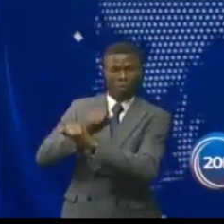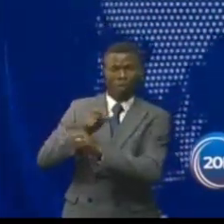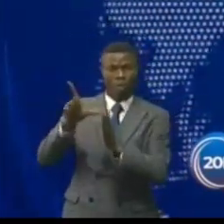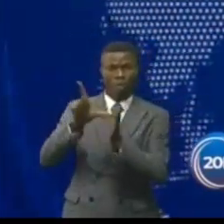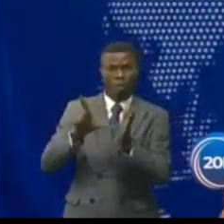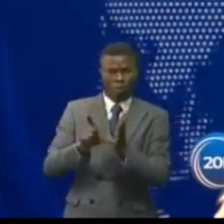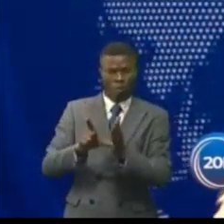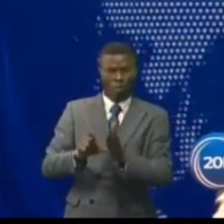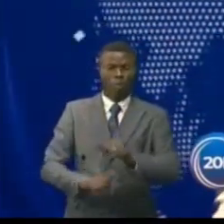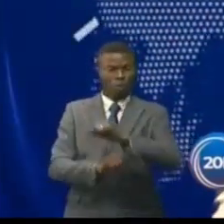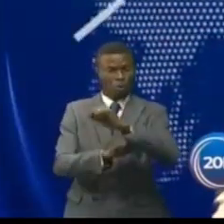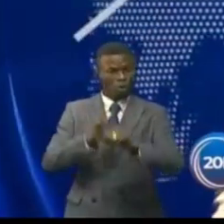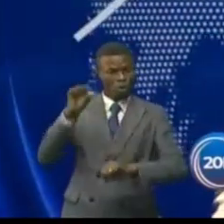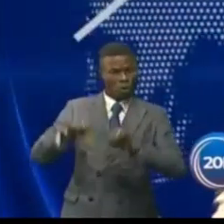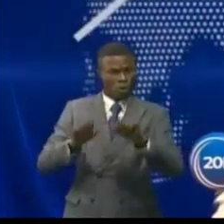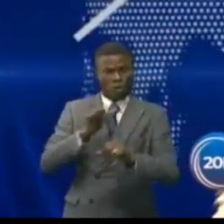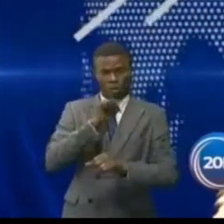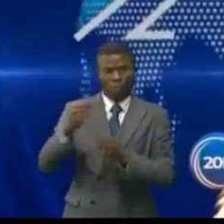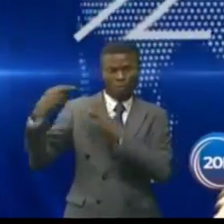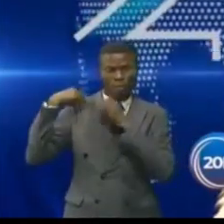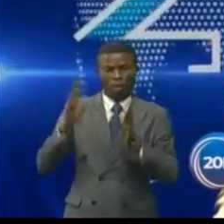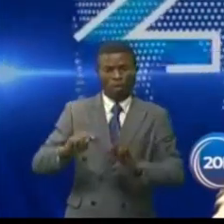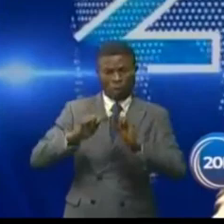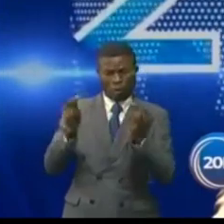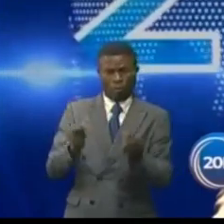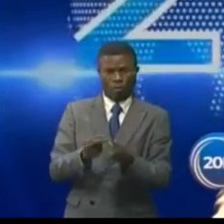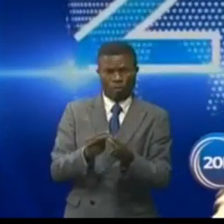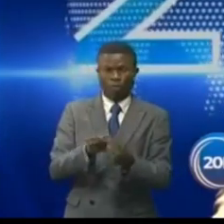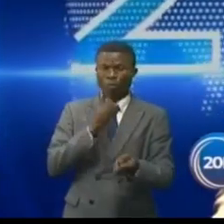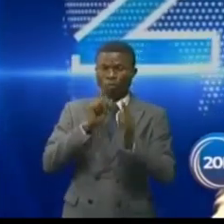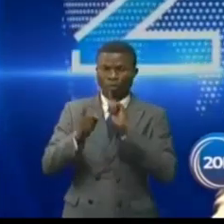sur la sous-traitance. Les responsables de ce club ont eu des